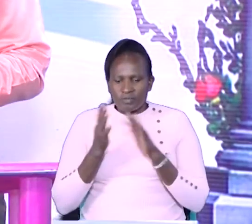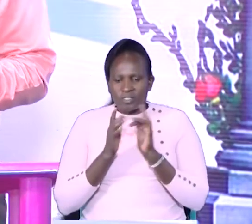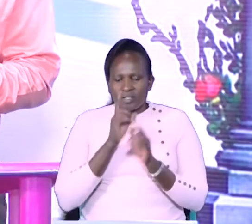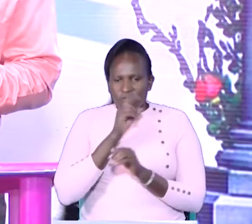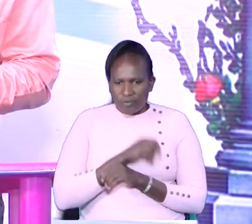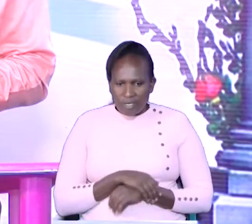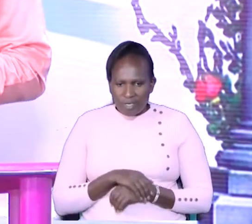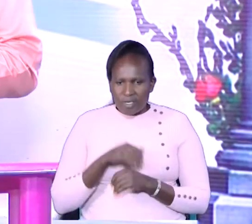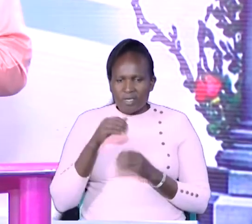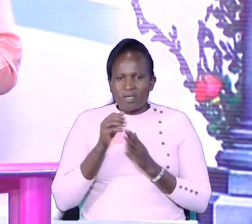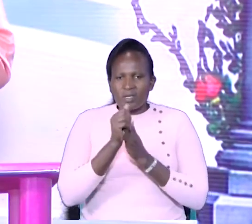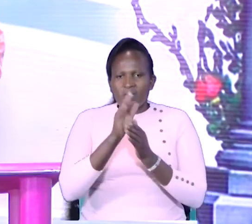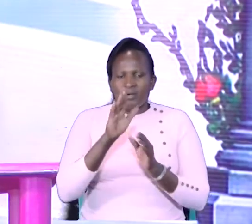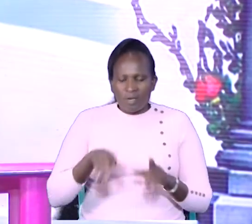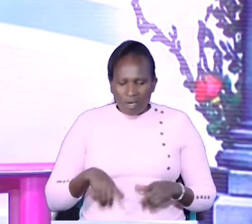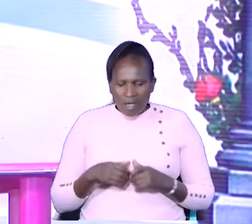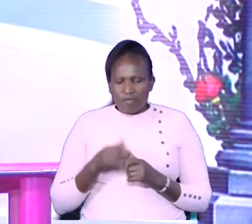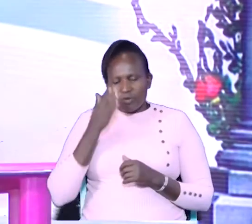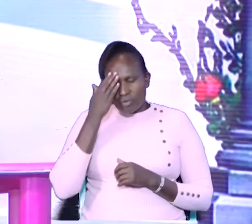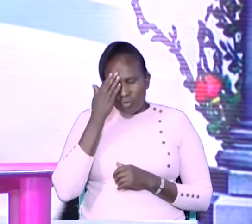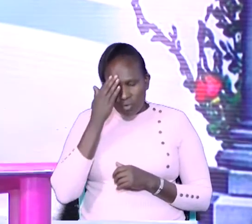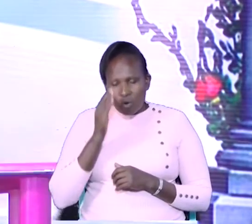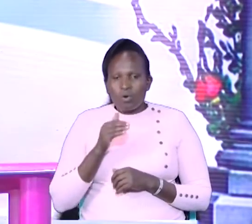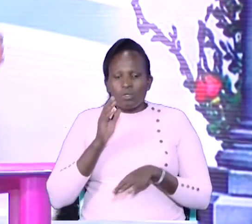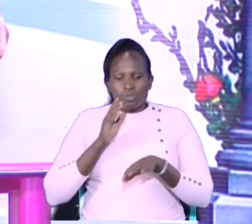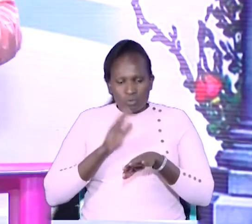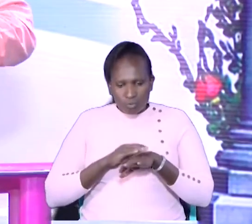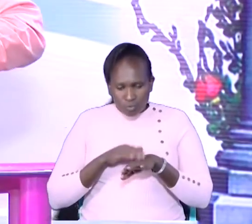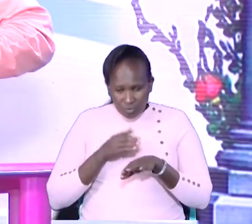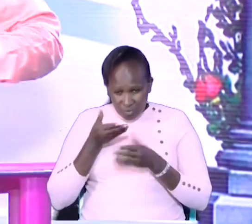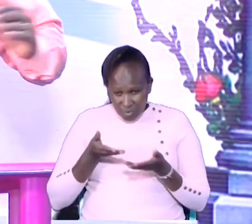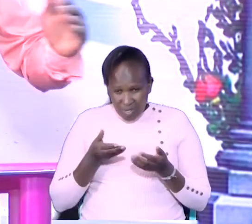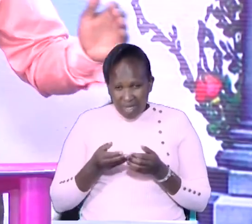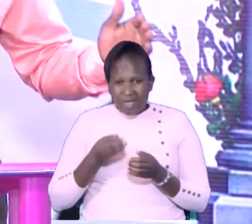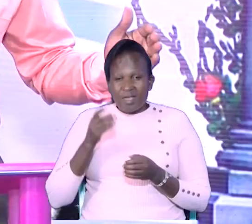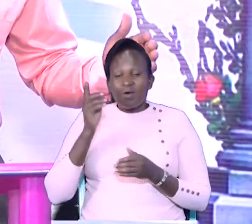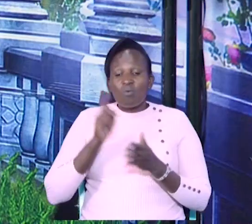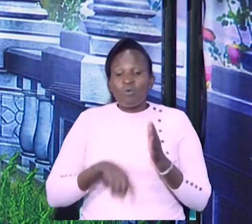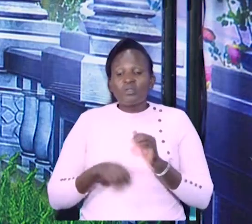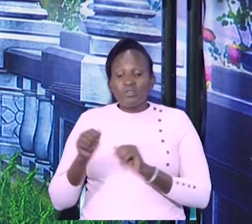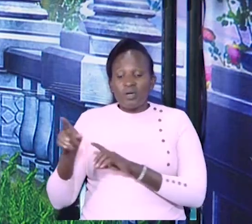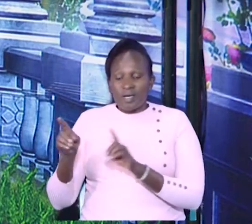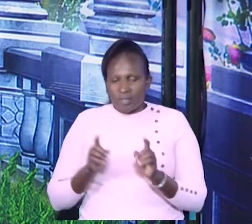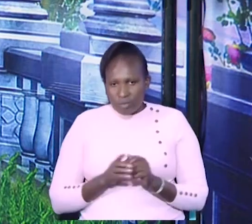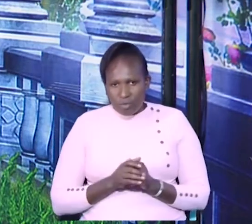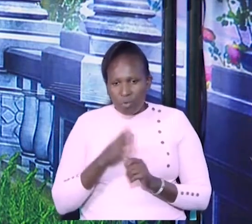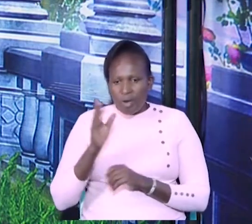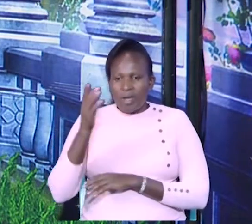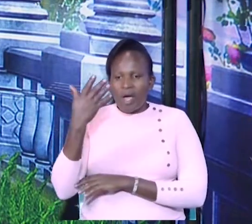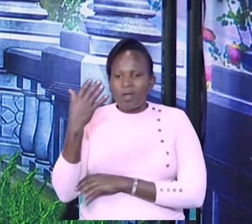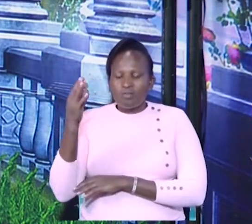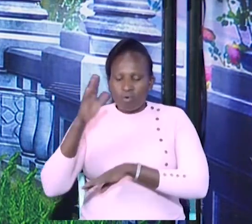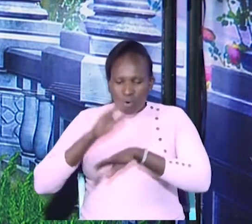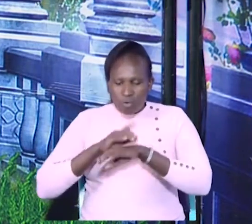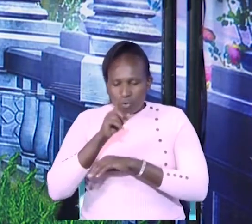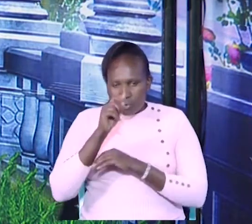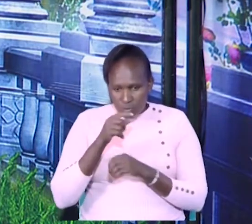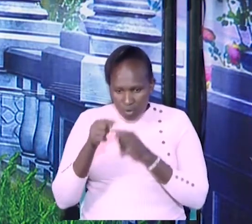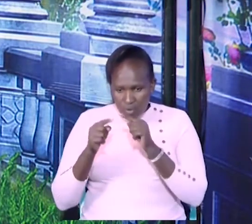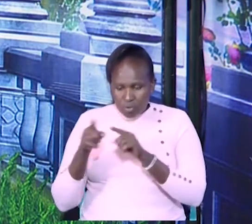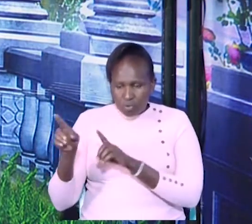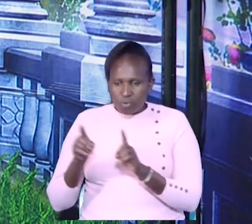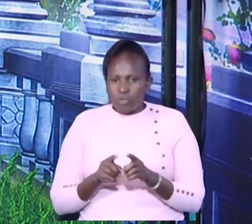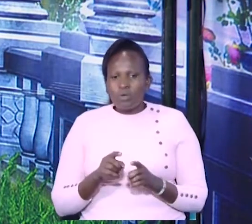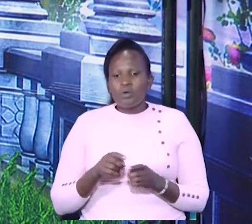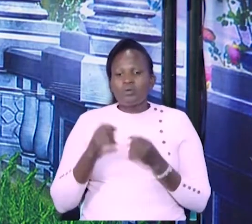mwokozi wa maisha yako, ni vizuri ujue kuanzia siku ya leo yale mambo ambayo hugeweza kufanya. When the hand of God is upon you, you are going to do